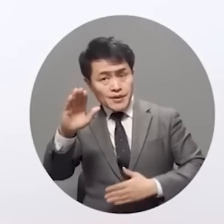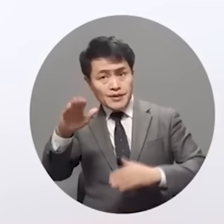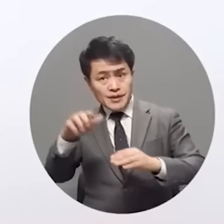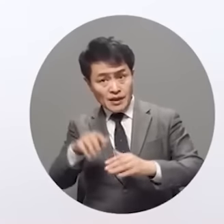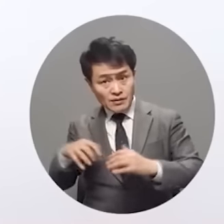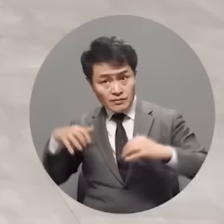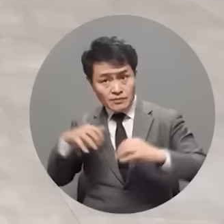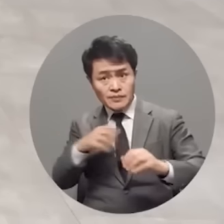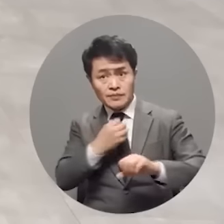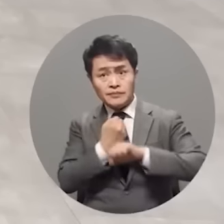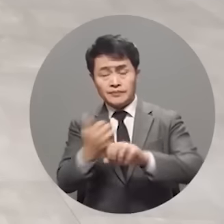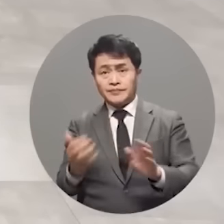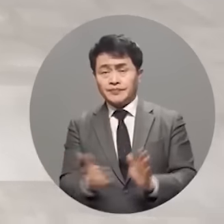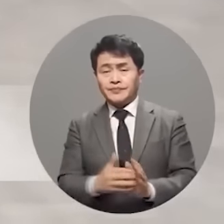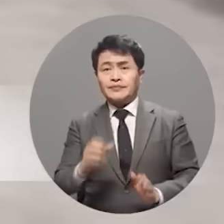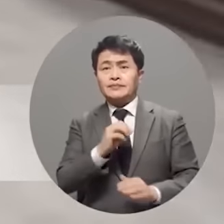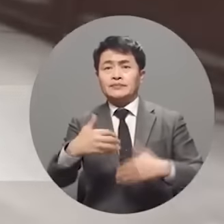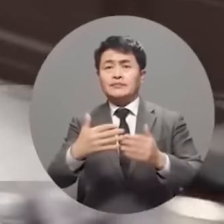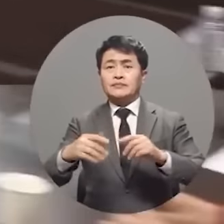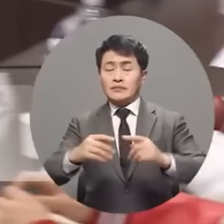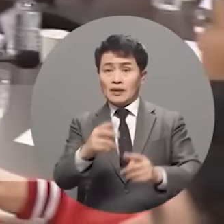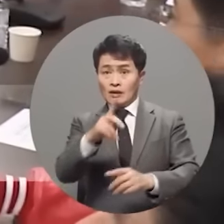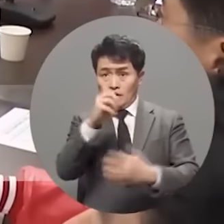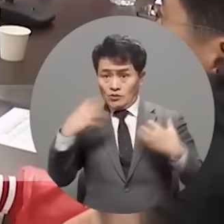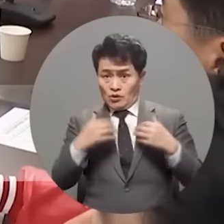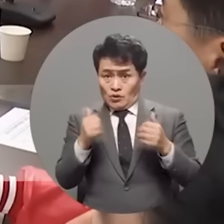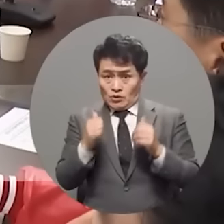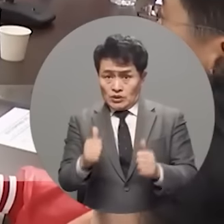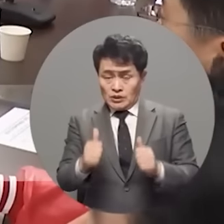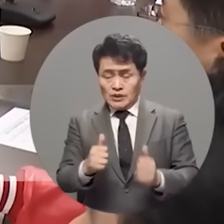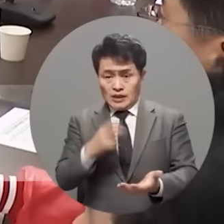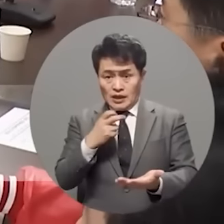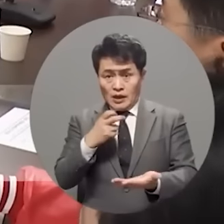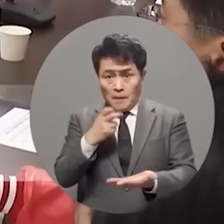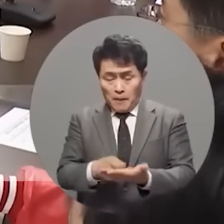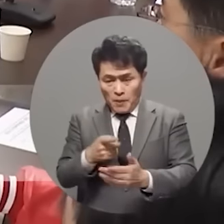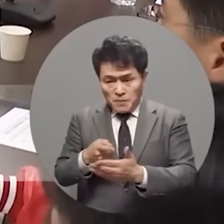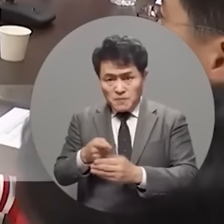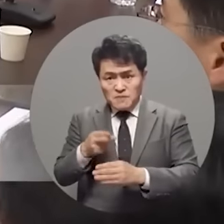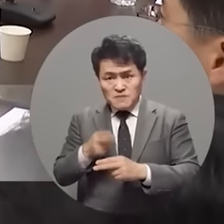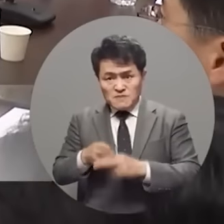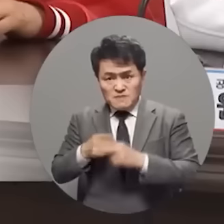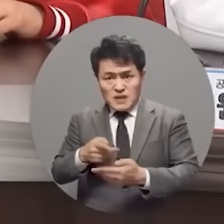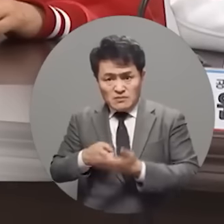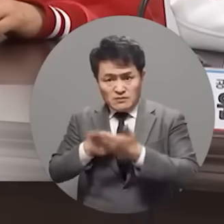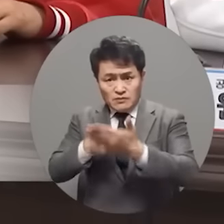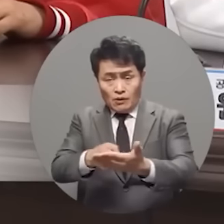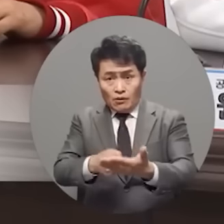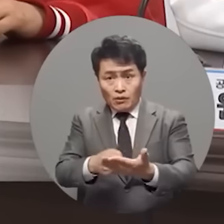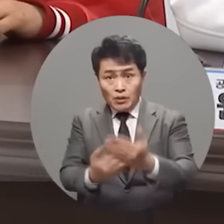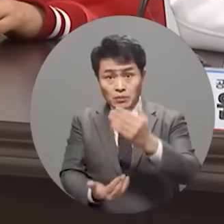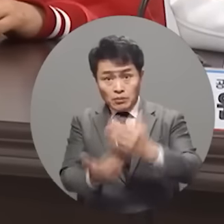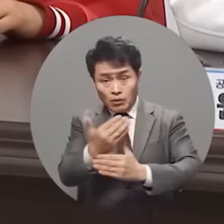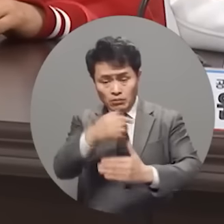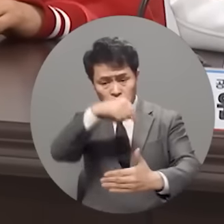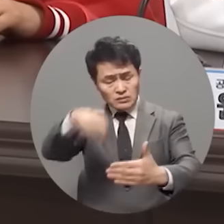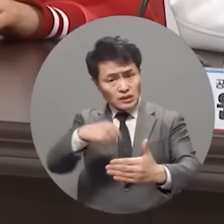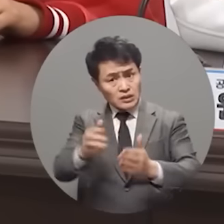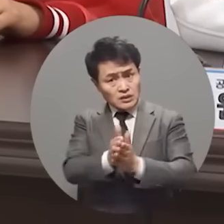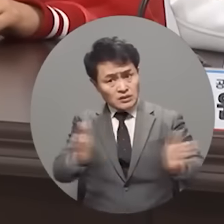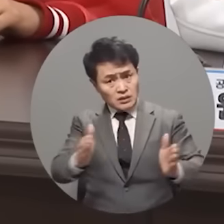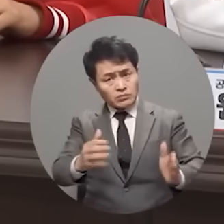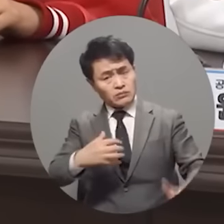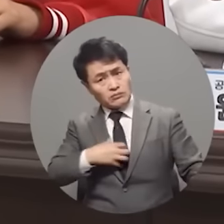세력이라고 했습니다. 야당의 정권 심판에 맞서 입법 독재 심판을 부각시킨다는 방침인데 당내에선 시작부터